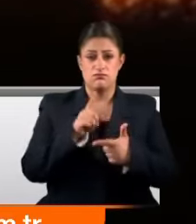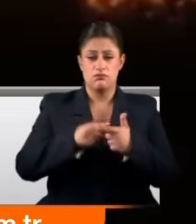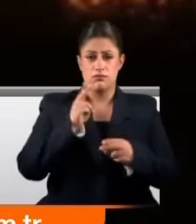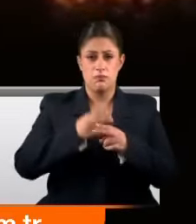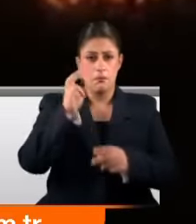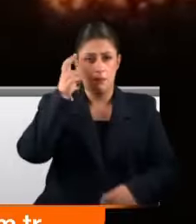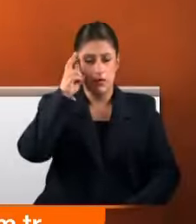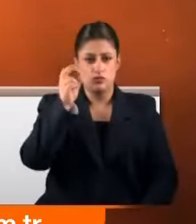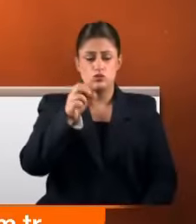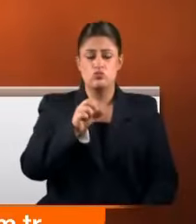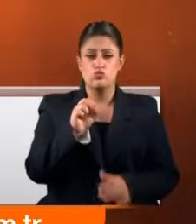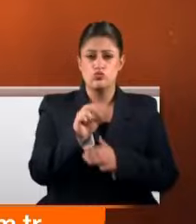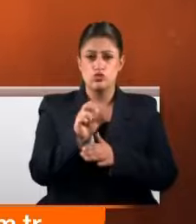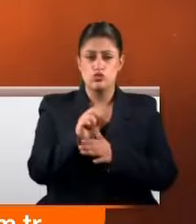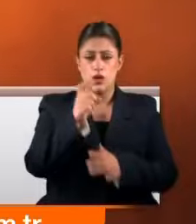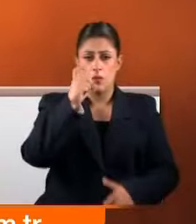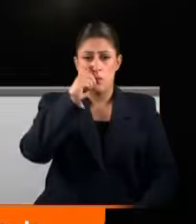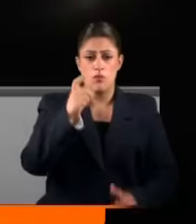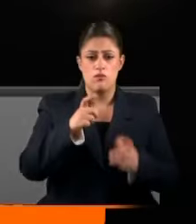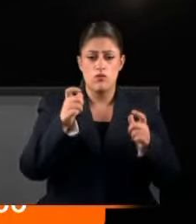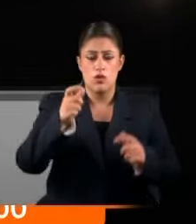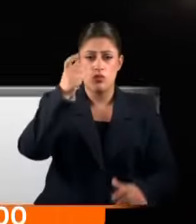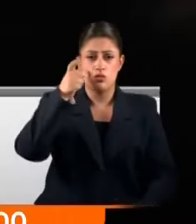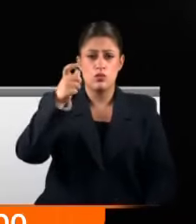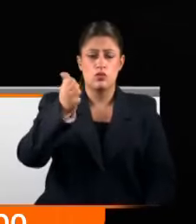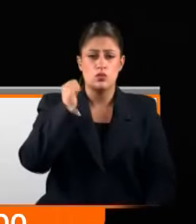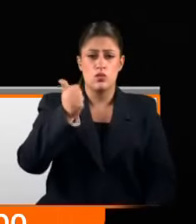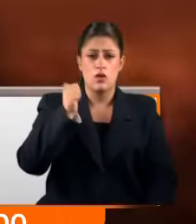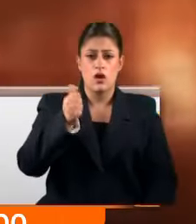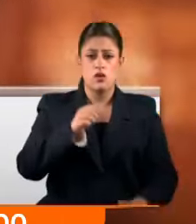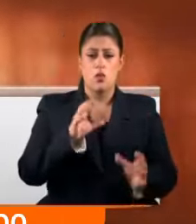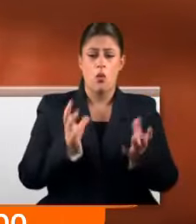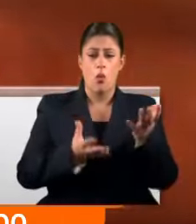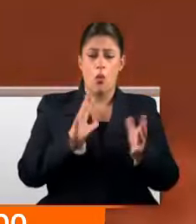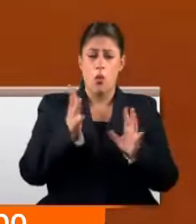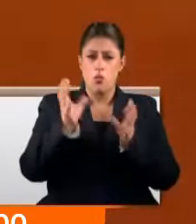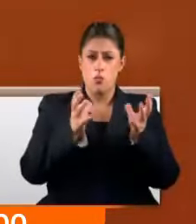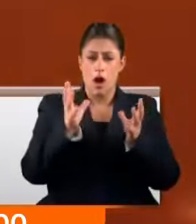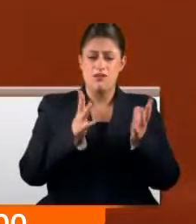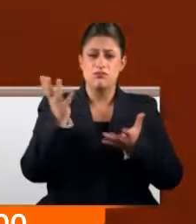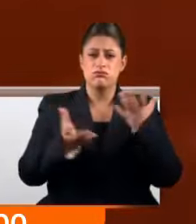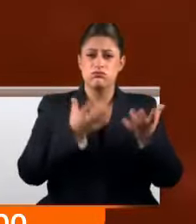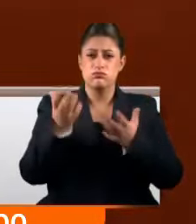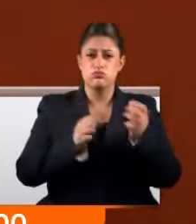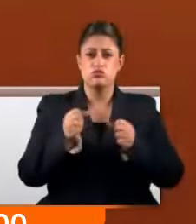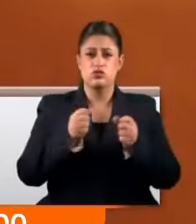Manisa, Muğla ve Bolu. Türkiye günlerdir orman yangınlarıyla mücadele ediyor.